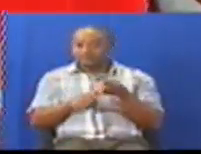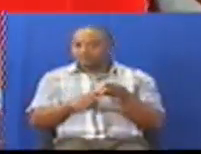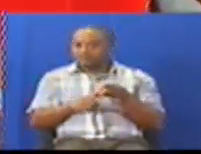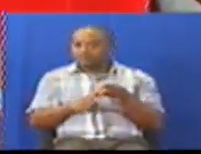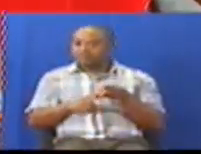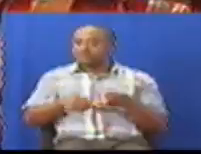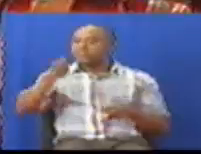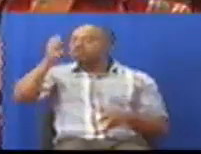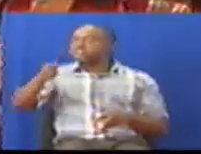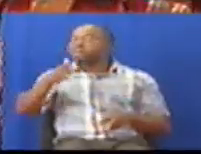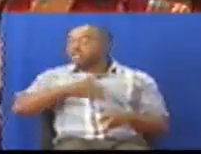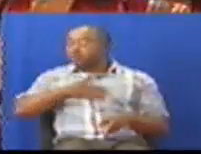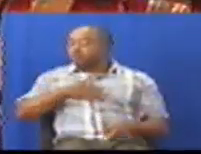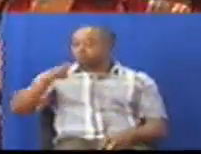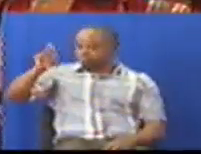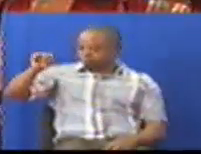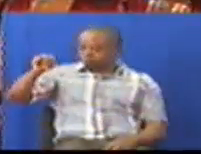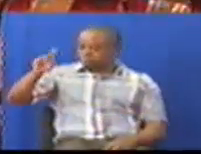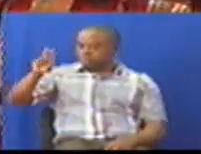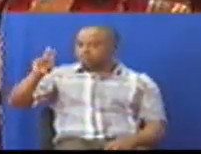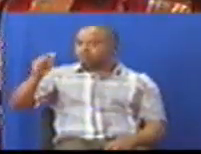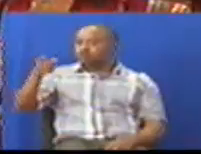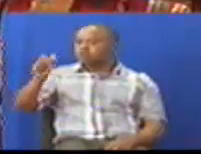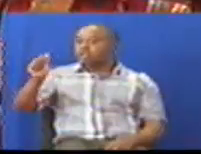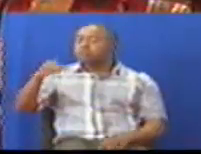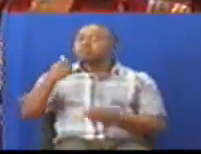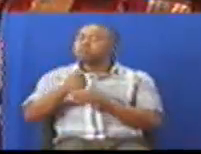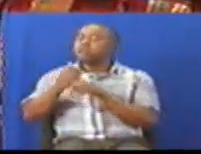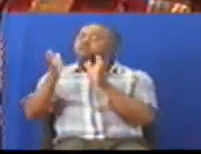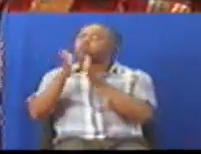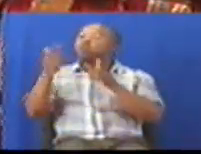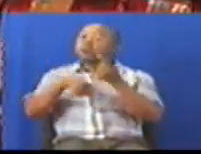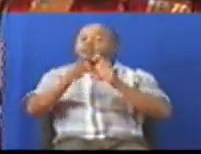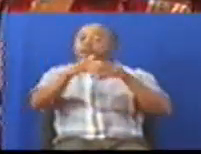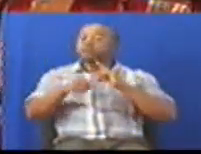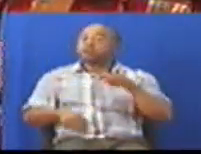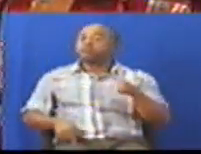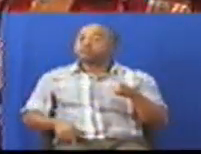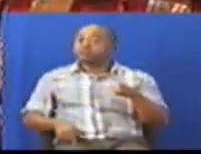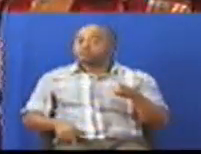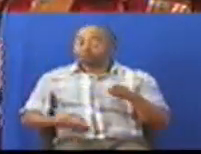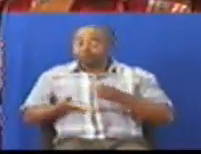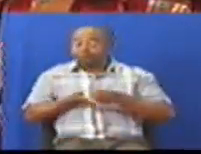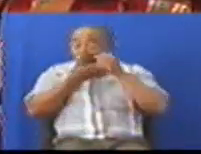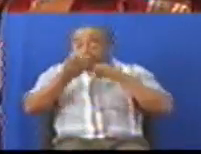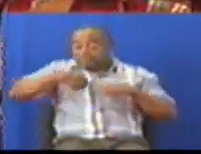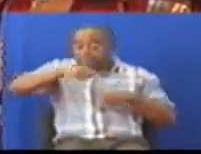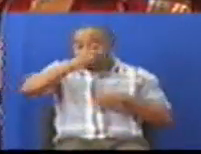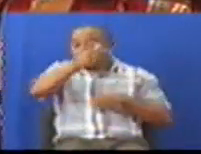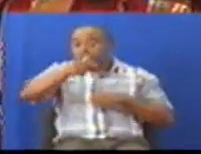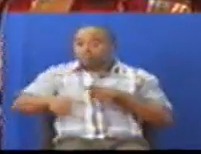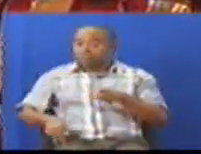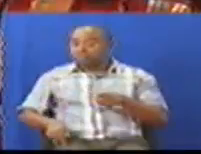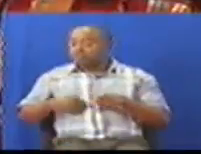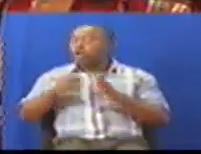wetu Jobu Ndungai, kwa kazi kubwa anayofanya ndani ya bunge hili kuwatumikia Watanzania, naye